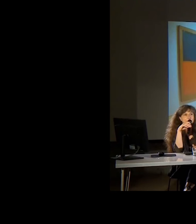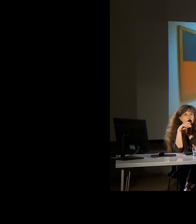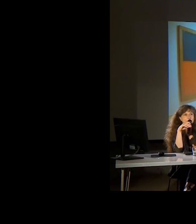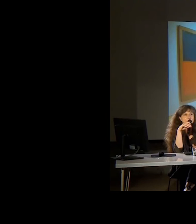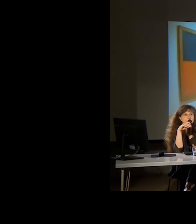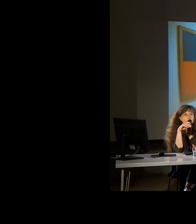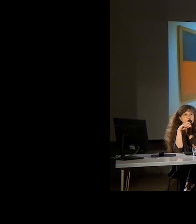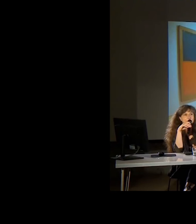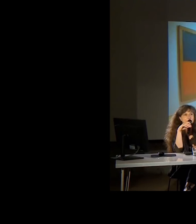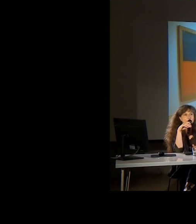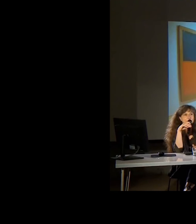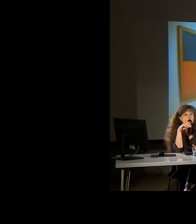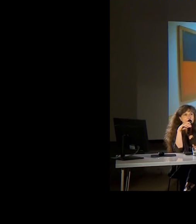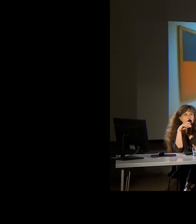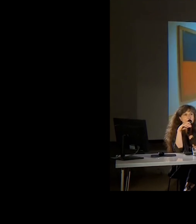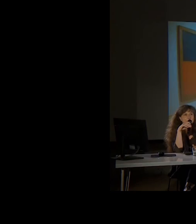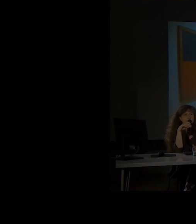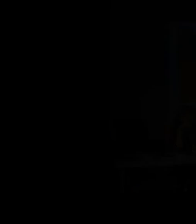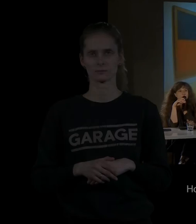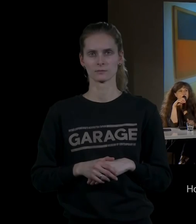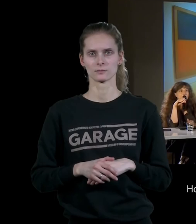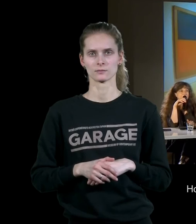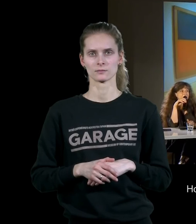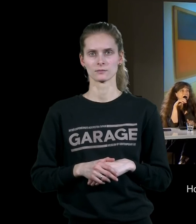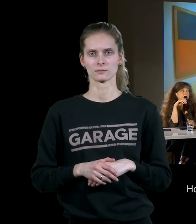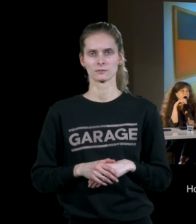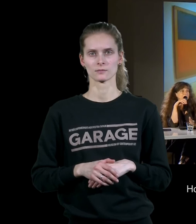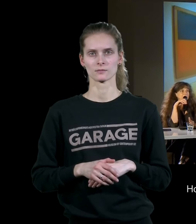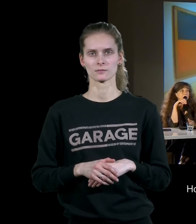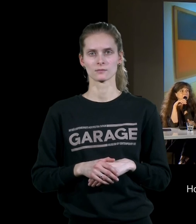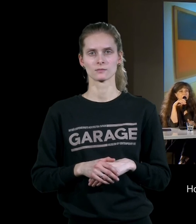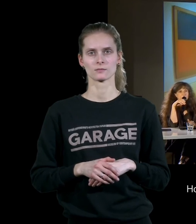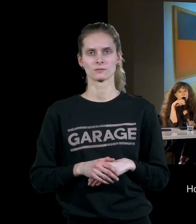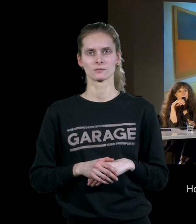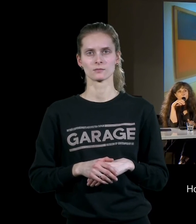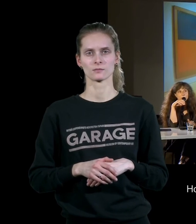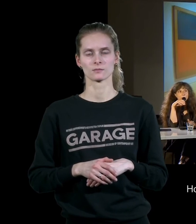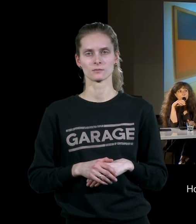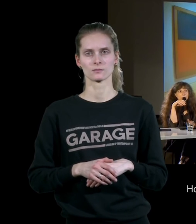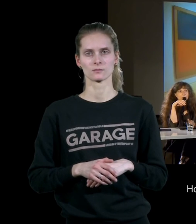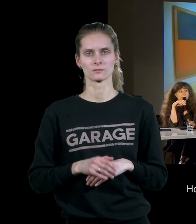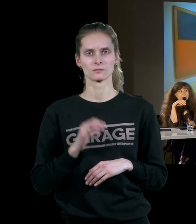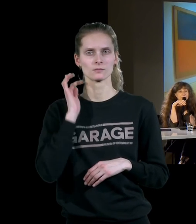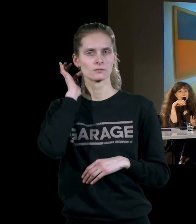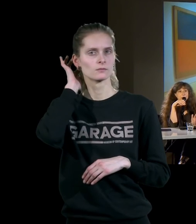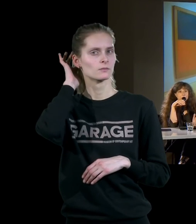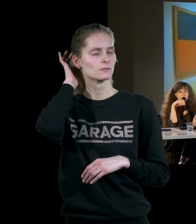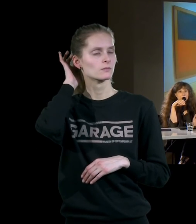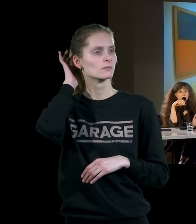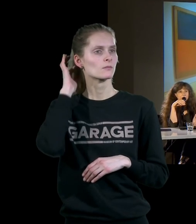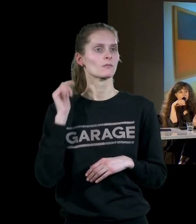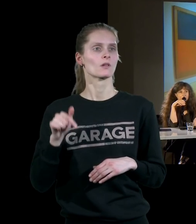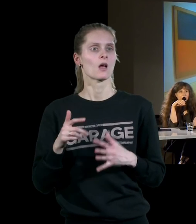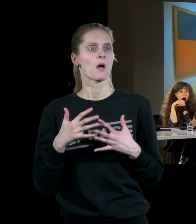до потолка равны. Но требования связаны все-таки именно с живописью, с живописными полотнами, а не с идеей вот